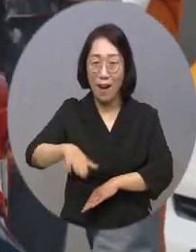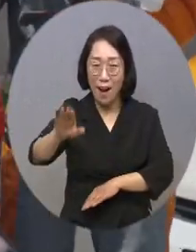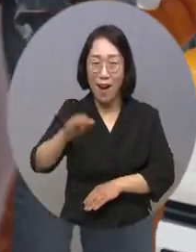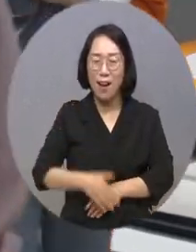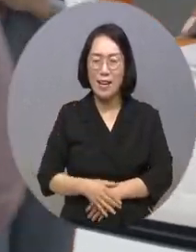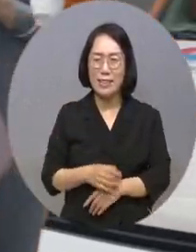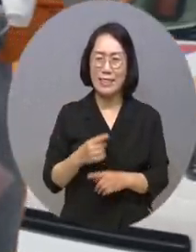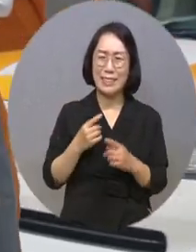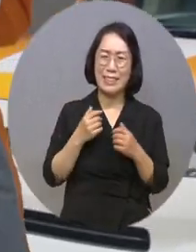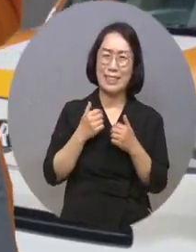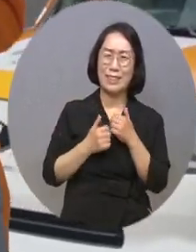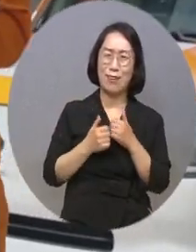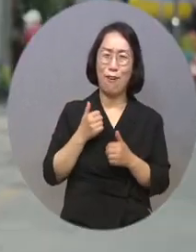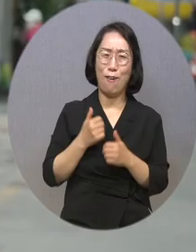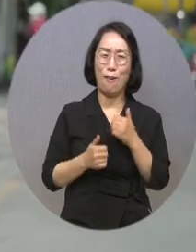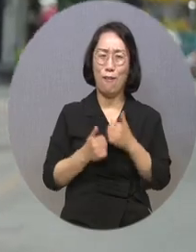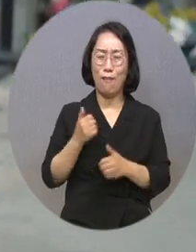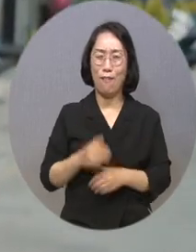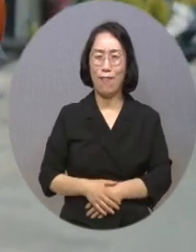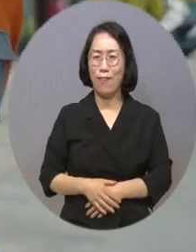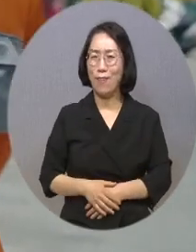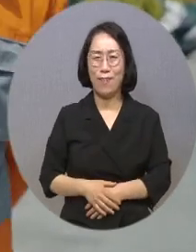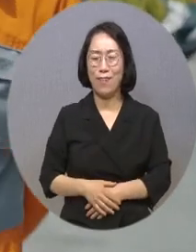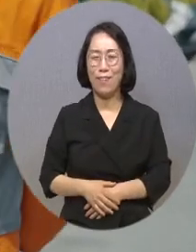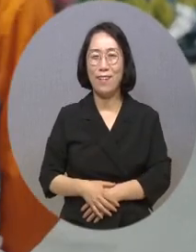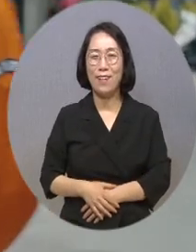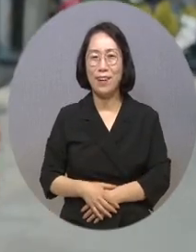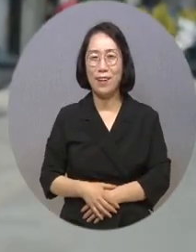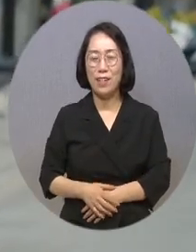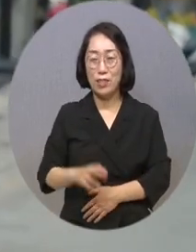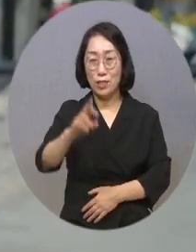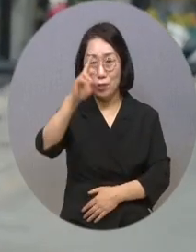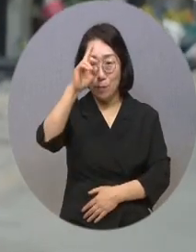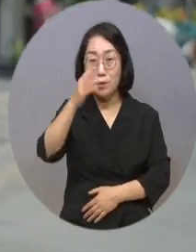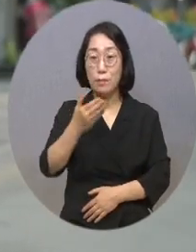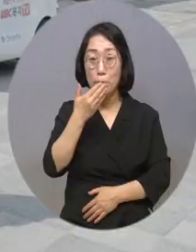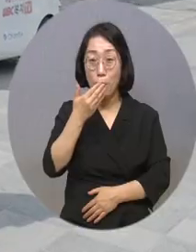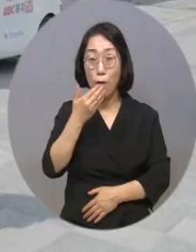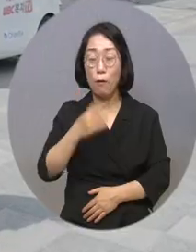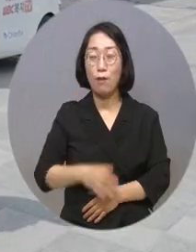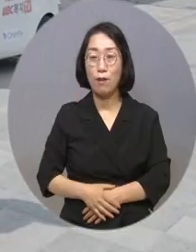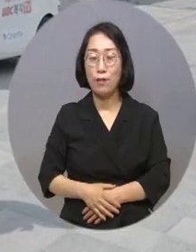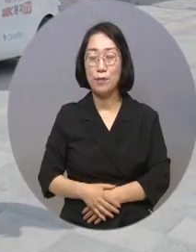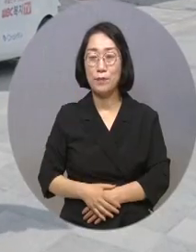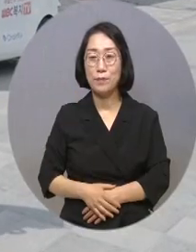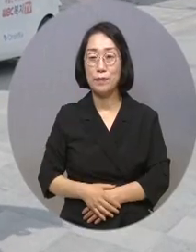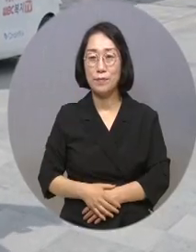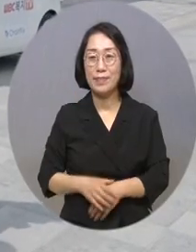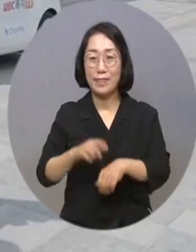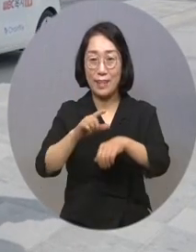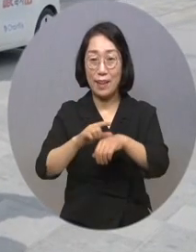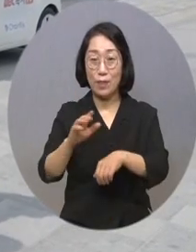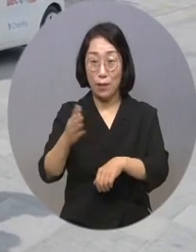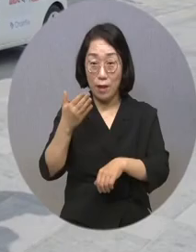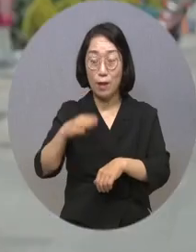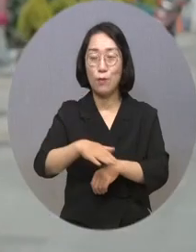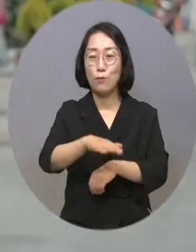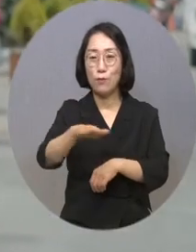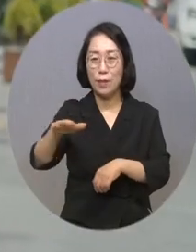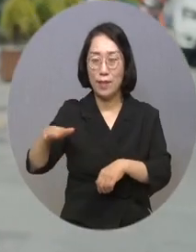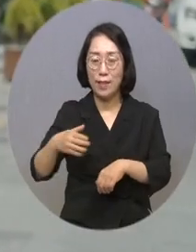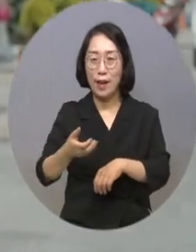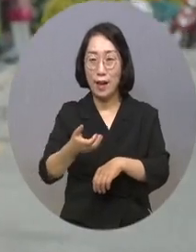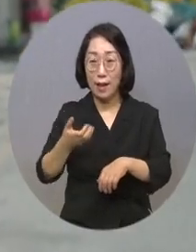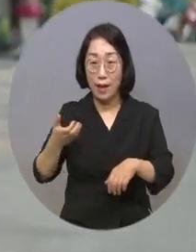산낙지는 징그럽다네. 자 오늘 이제 점심 시간이 돼가지고 점심을 먹을 겸 이제 또 아까